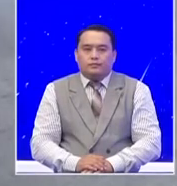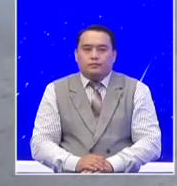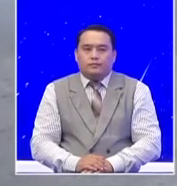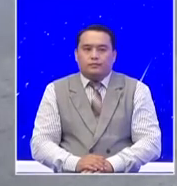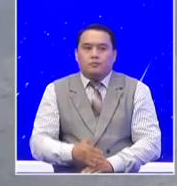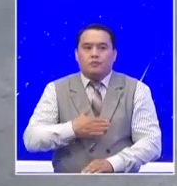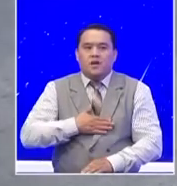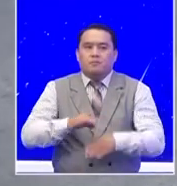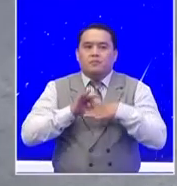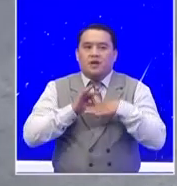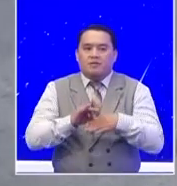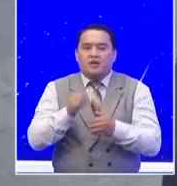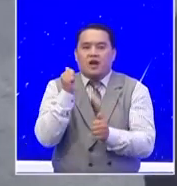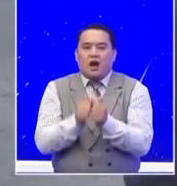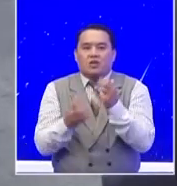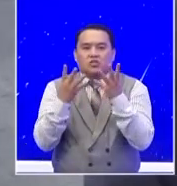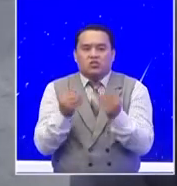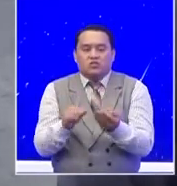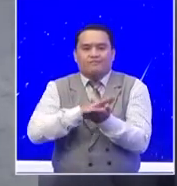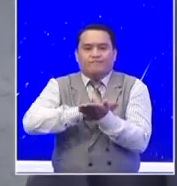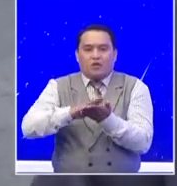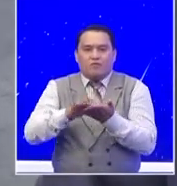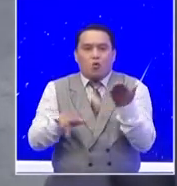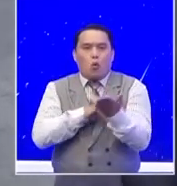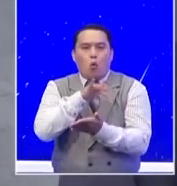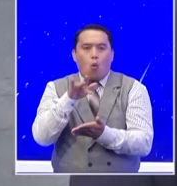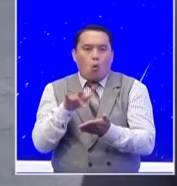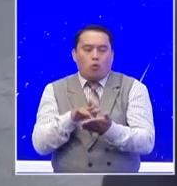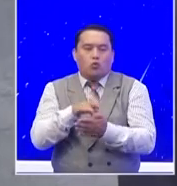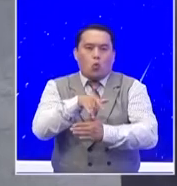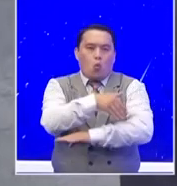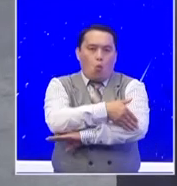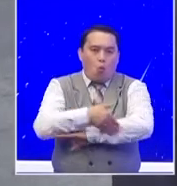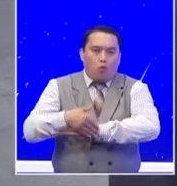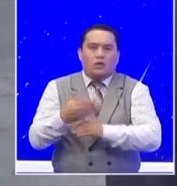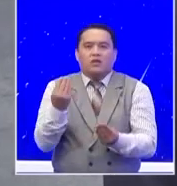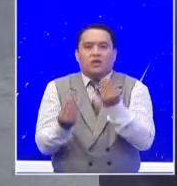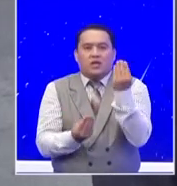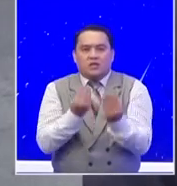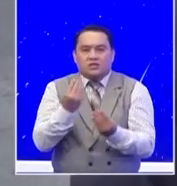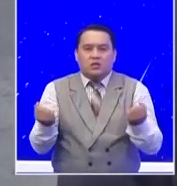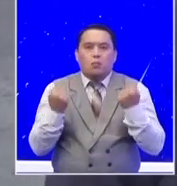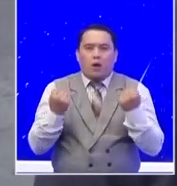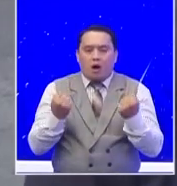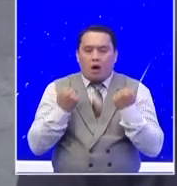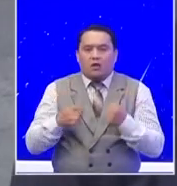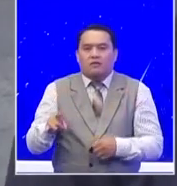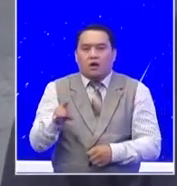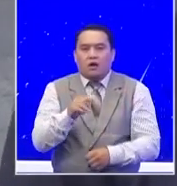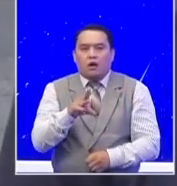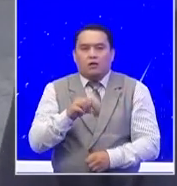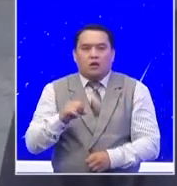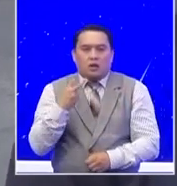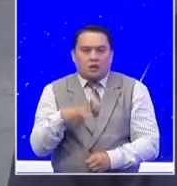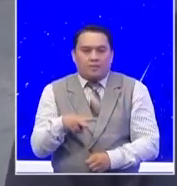Мы проводим ежедневную дезинфекцию города. Сейчас обеззараживаем улицы, детские площадки, спортивные территории в микрорайоне Каратал.